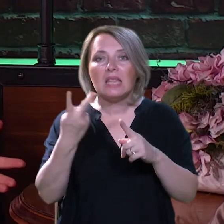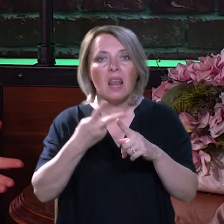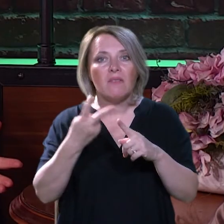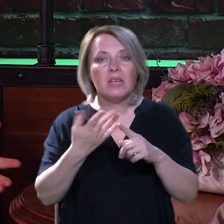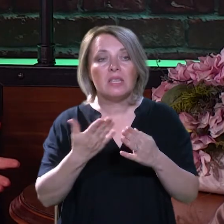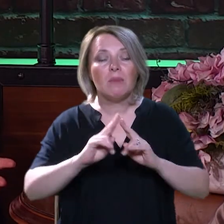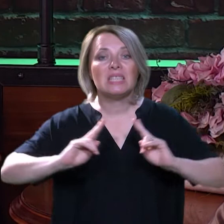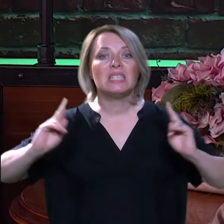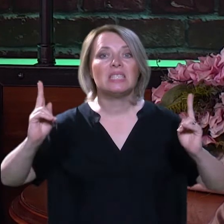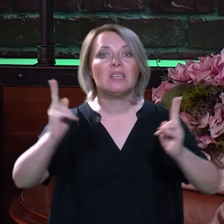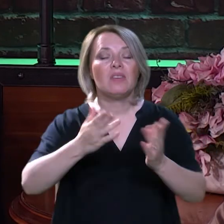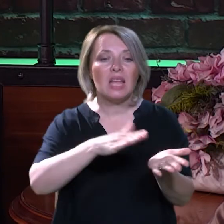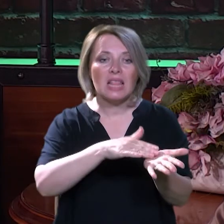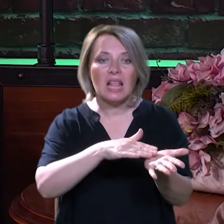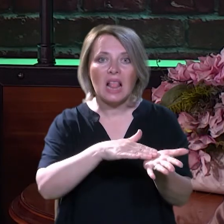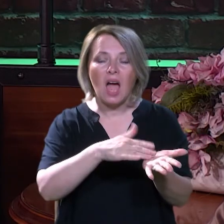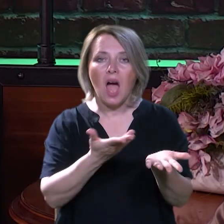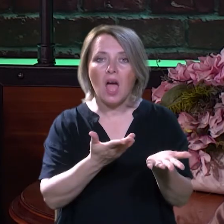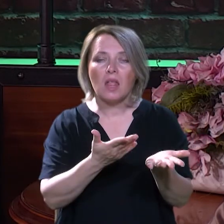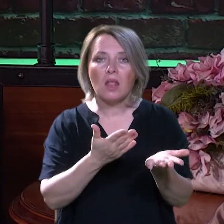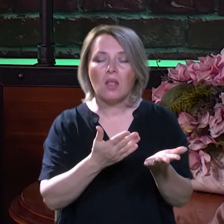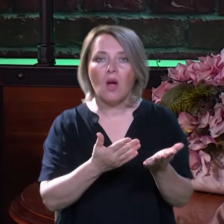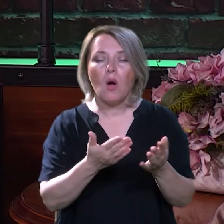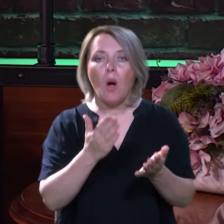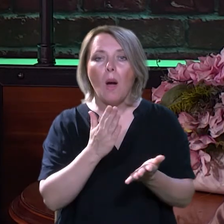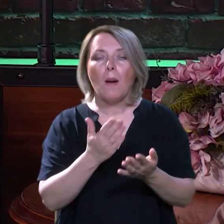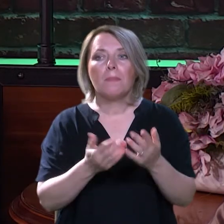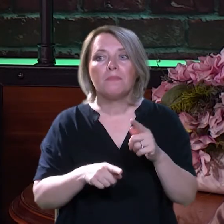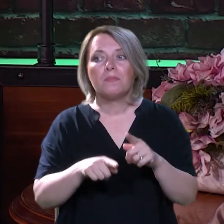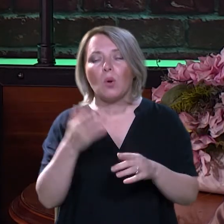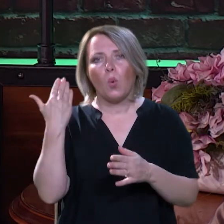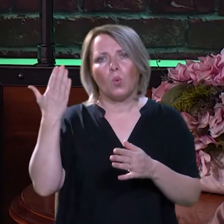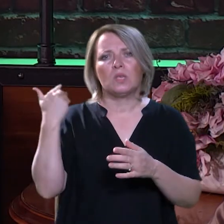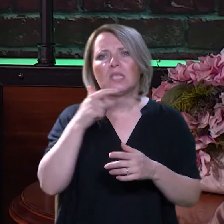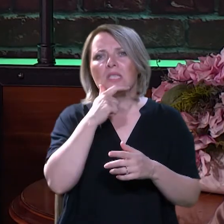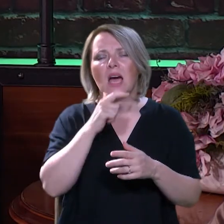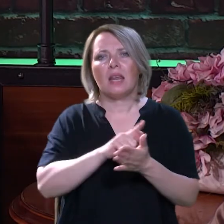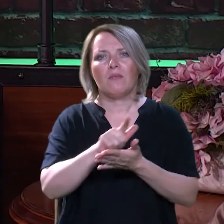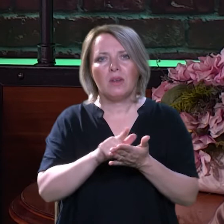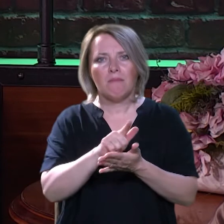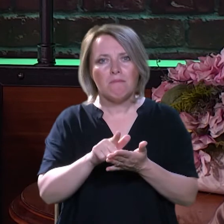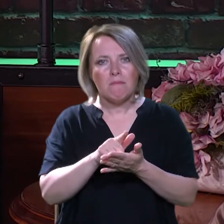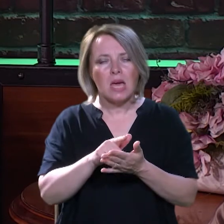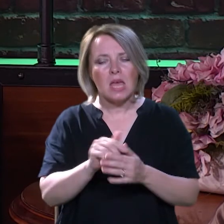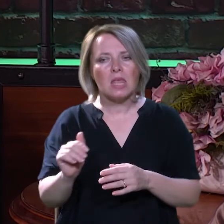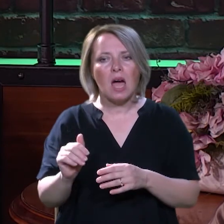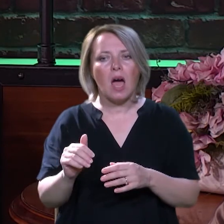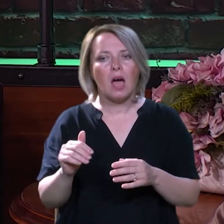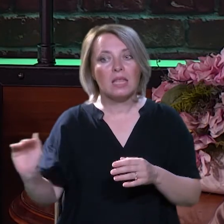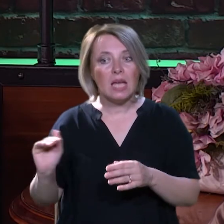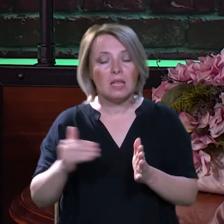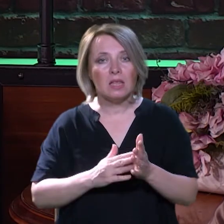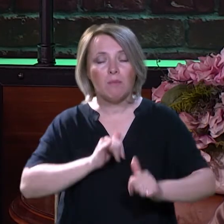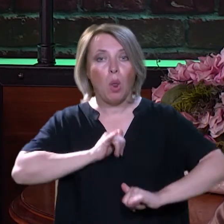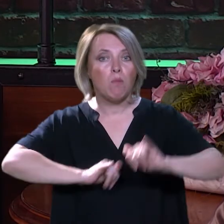svijet na dlanu. I nekad je ranije dijete trebalo sa primjerice roditeljima poći u neku zemlju da iskusi taj